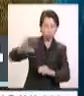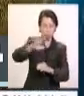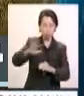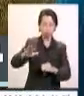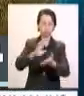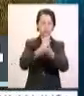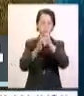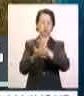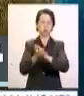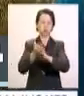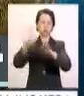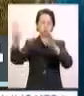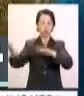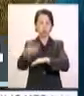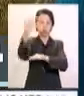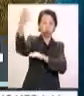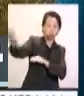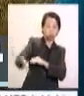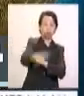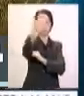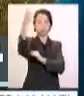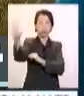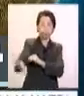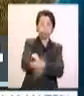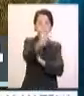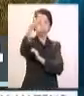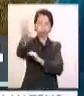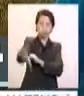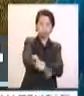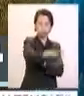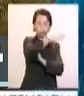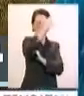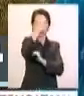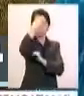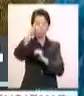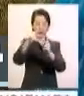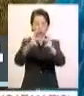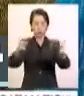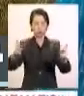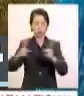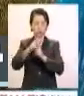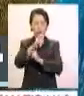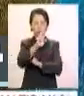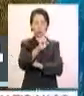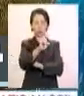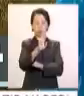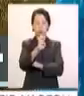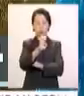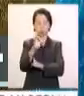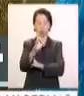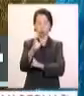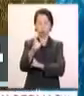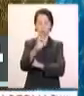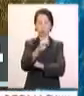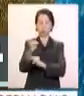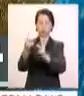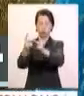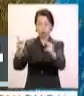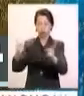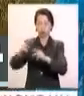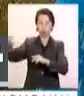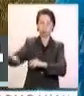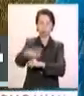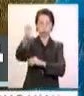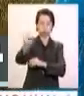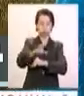turut menyebabkan keadaan laut bergelora, terutamanya bagi kawasan perairan Reef North, Kondor sehinggalah ke kawasan